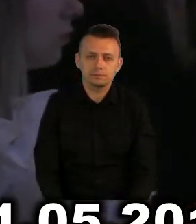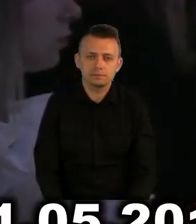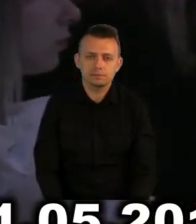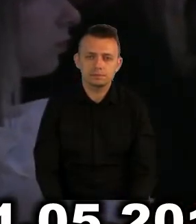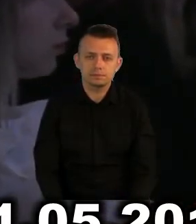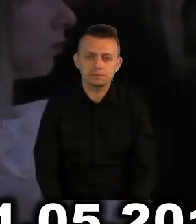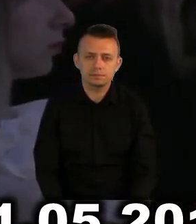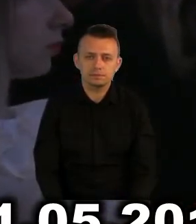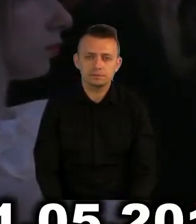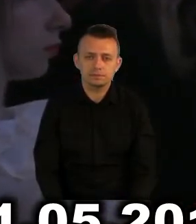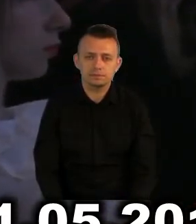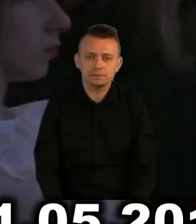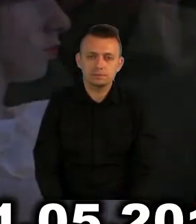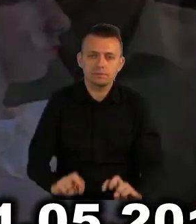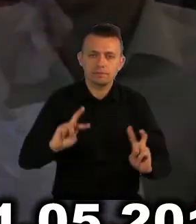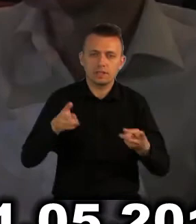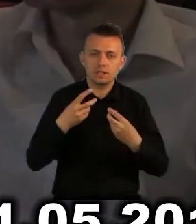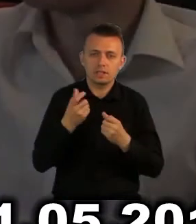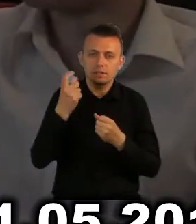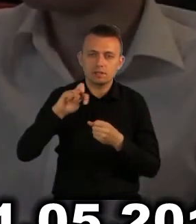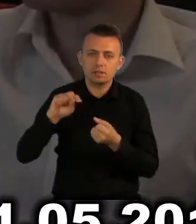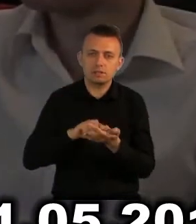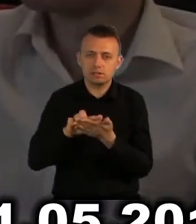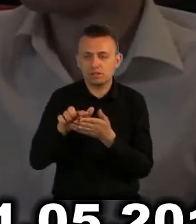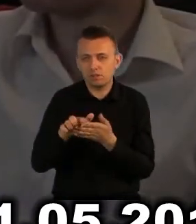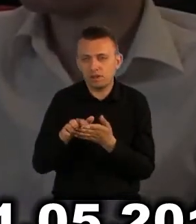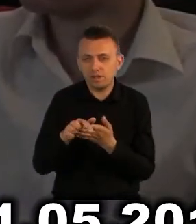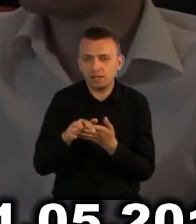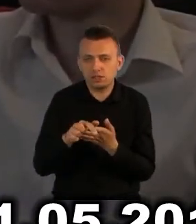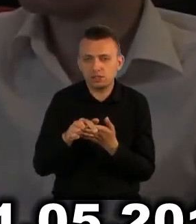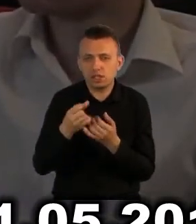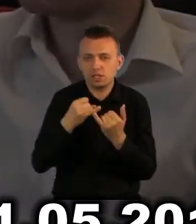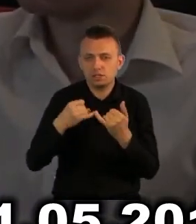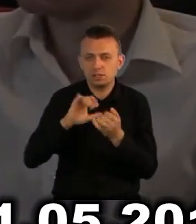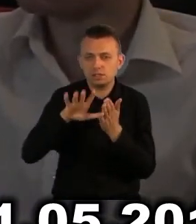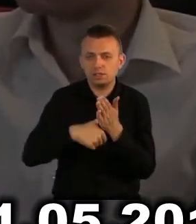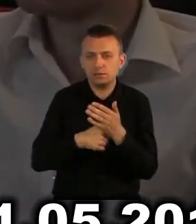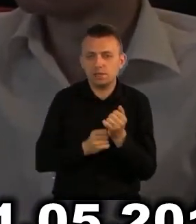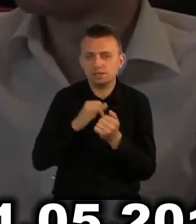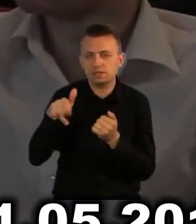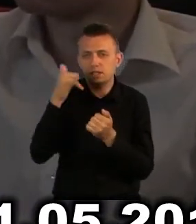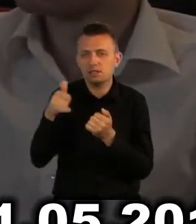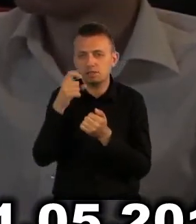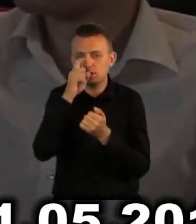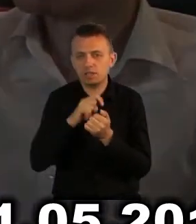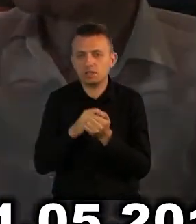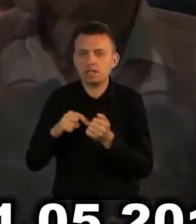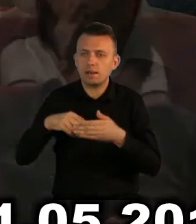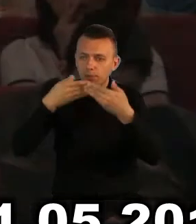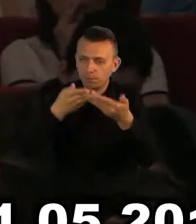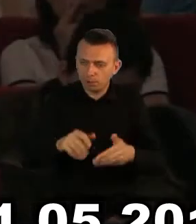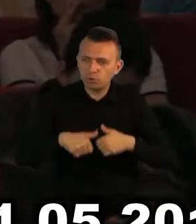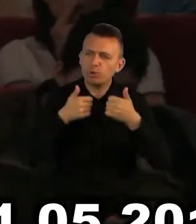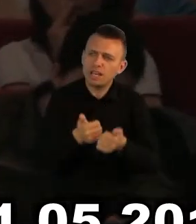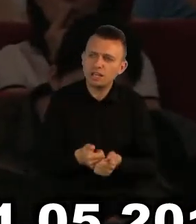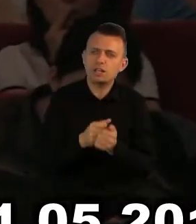się. I to się przekłada. Stąd też 112 Pabianice też nam czasem zasuwa jakiegoś knota, gdzie szukamy, gdzie to jest. Stąd polecam